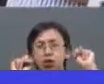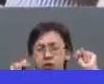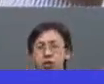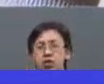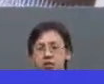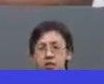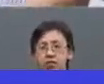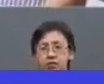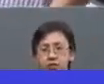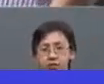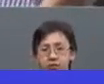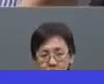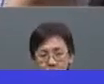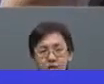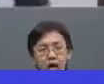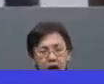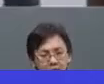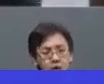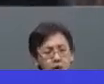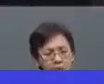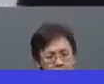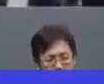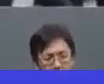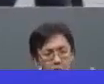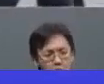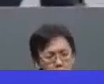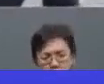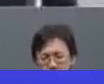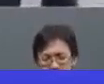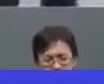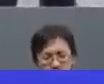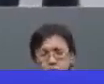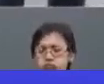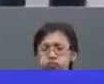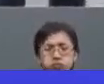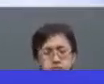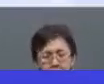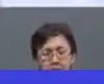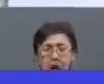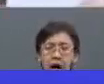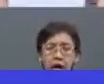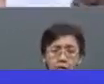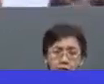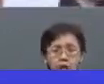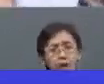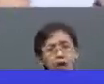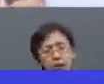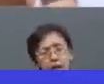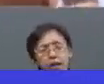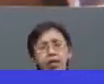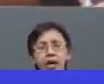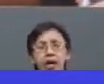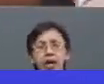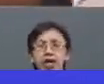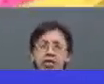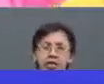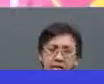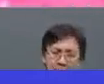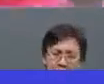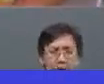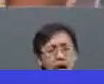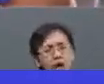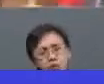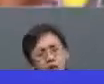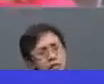มิถุนายน 1มิถุนายนพมนะฮะคุฐาปนีเกียรติไพบูลย์ฮะผู้ว่าการท่องเที่ยวแห่งประเทศไทยหรือว่าทททก็บอกว่าการท่องเที่ยวแห่ง